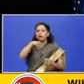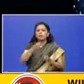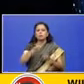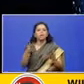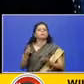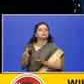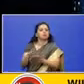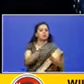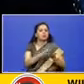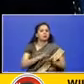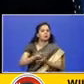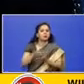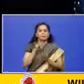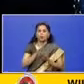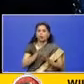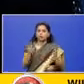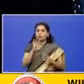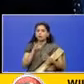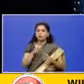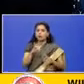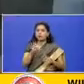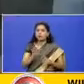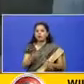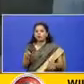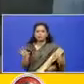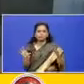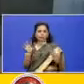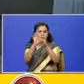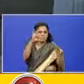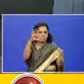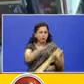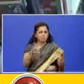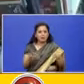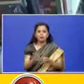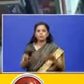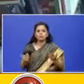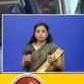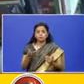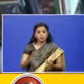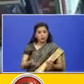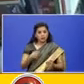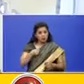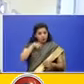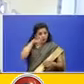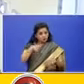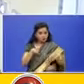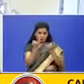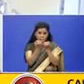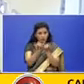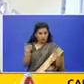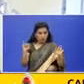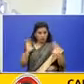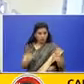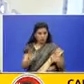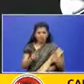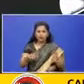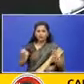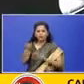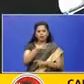के बाकी हिस्सों से और आसानी से जुड़ जाएंगे। देश जब आत्मनिर्भर होता है तो